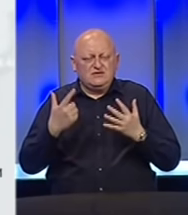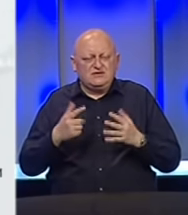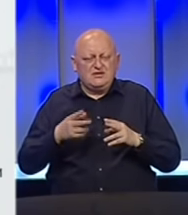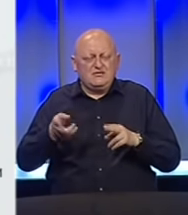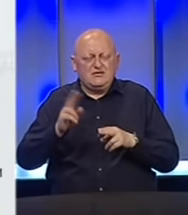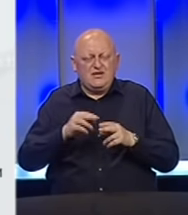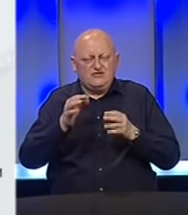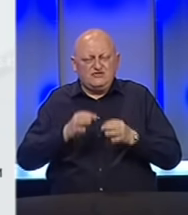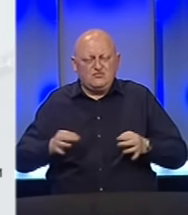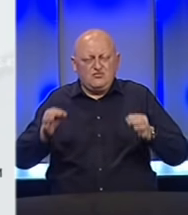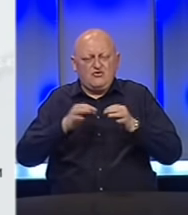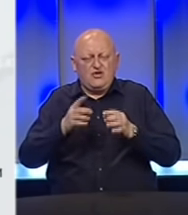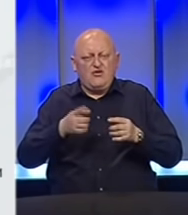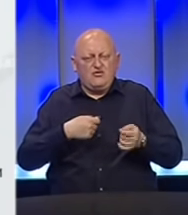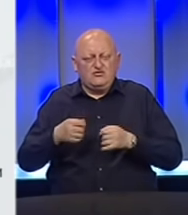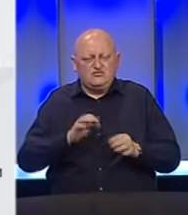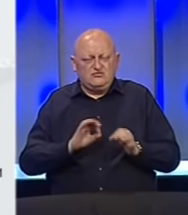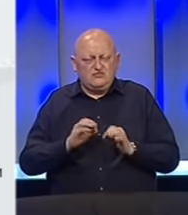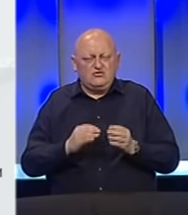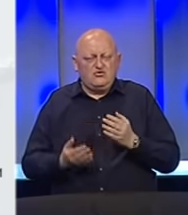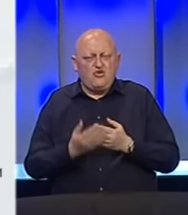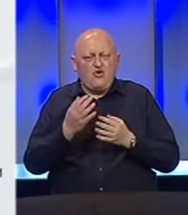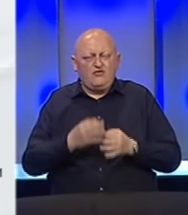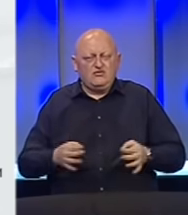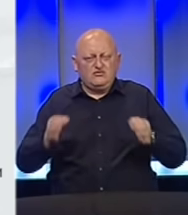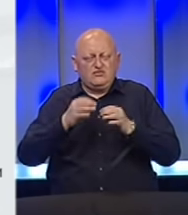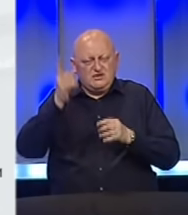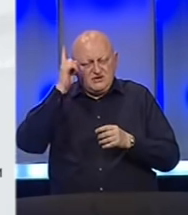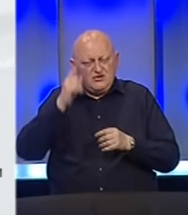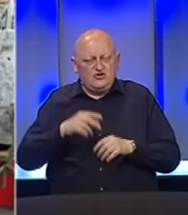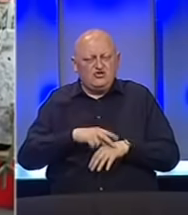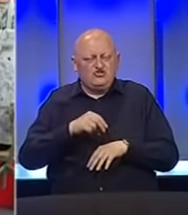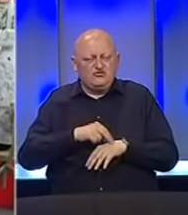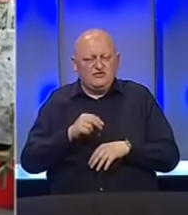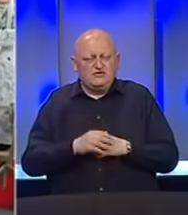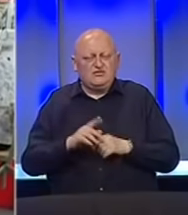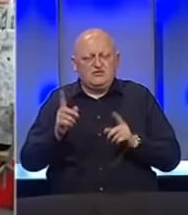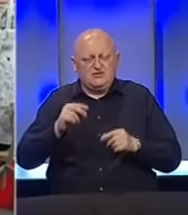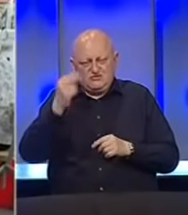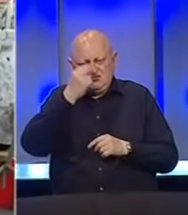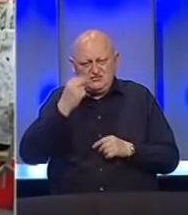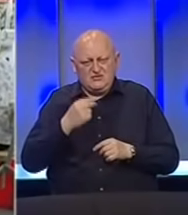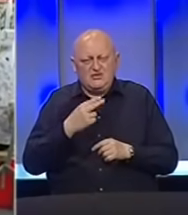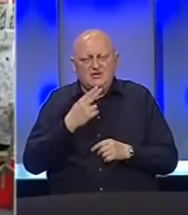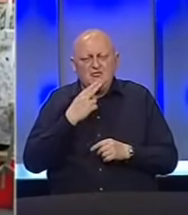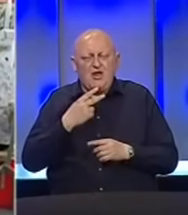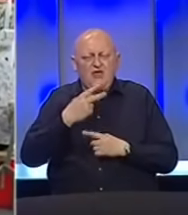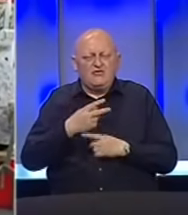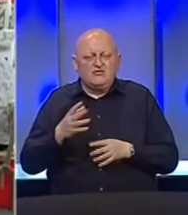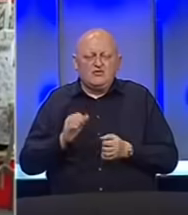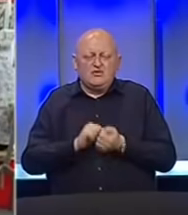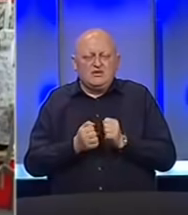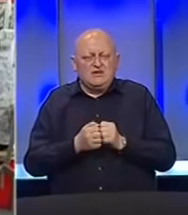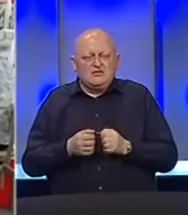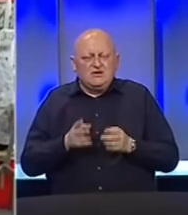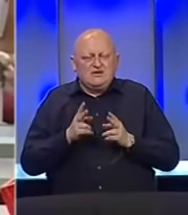najveći projekat na ovom tržištu, a u pripremi su i novi projekti u Njemačkoj i Švedskoj. U Republici Srpskoj malo se firmi uspjelo izboriti